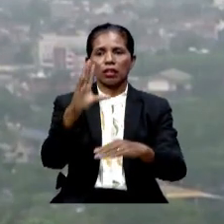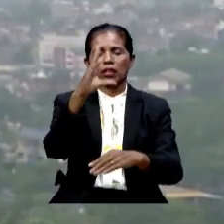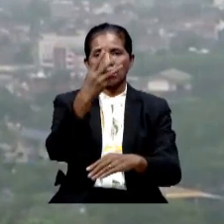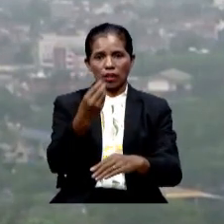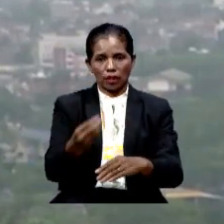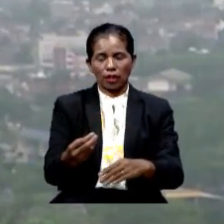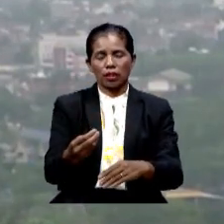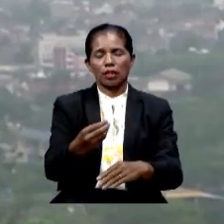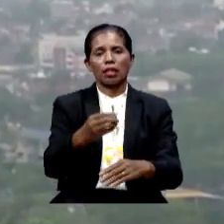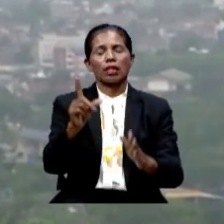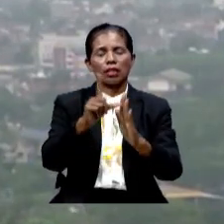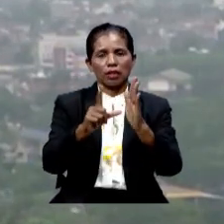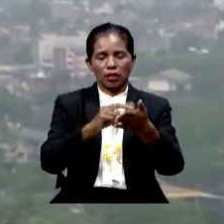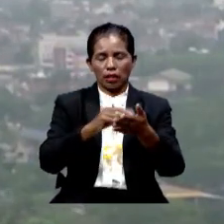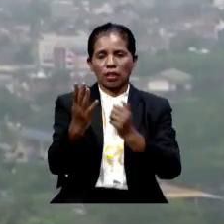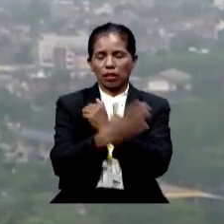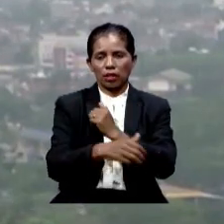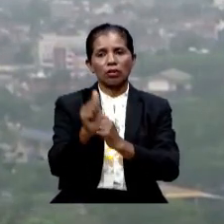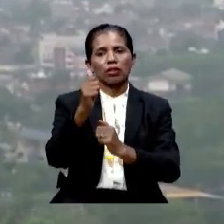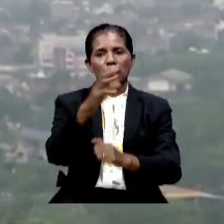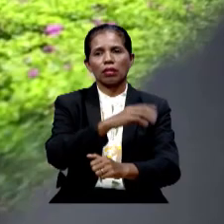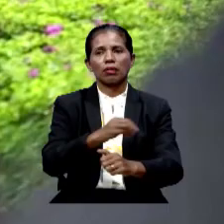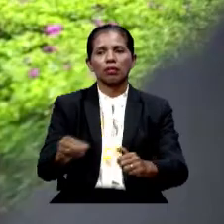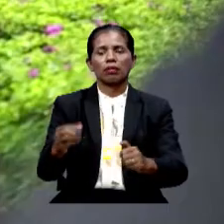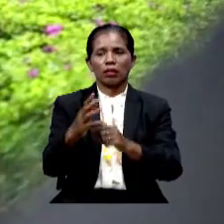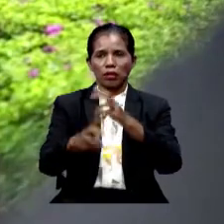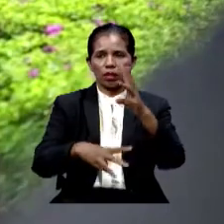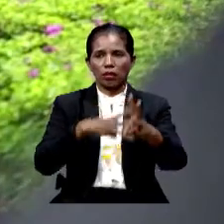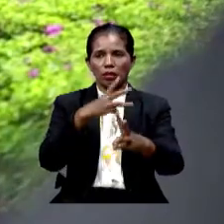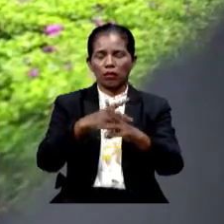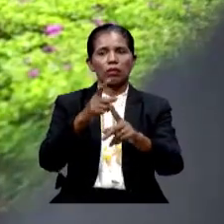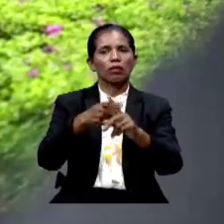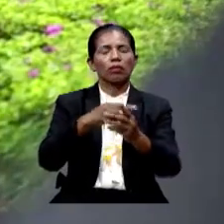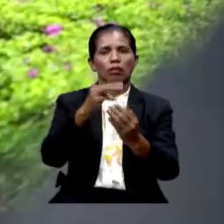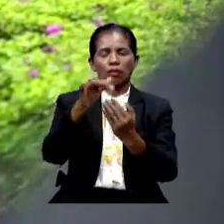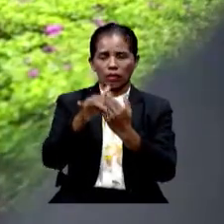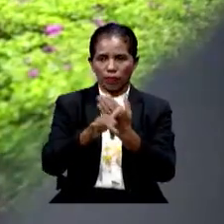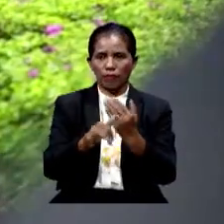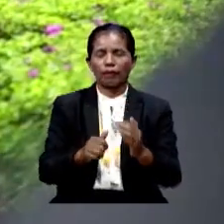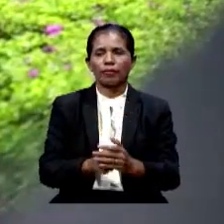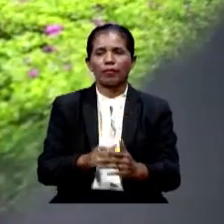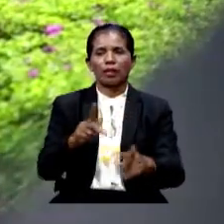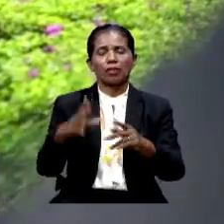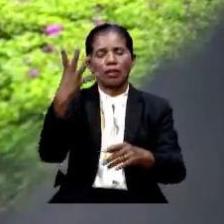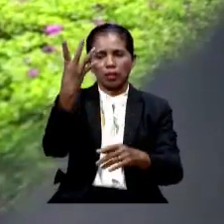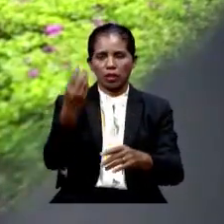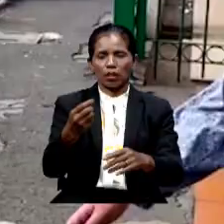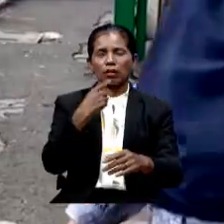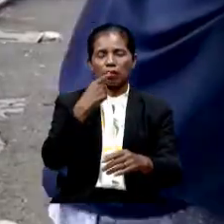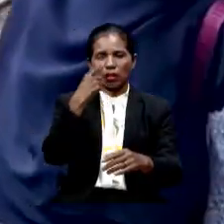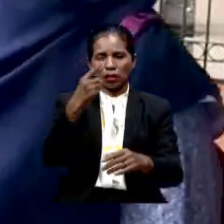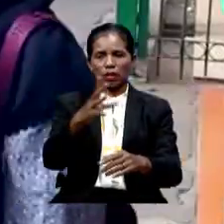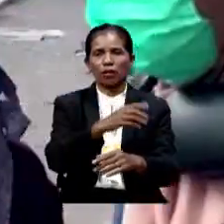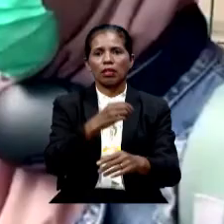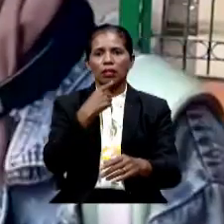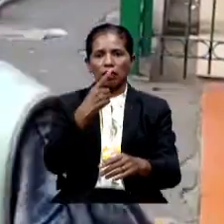lista nação sanulu entre cidade mais poluído ia mundo desde fulan maio. Morador Sirihe Jakarta reklama ba arto